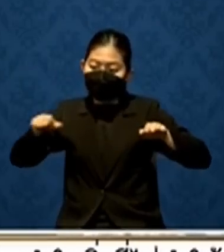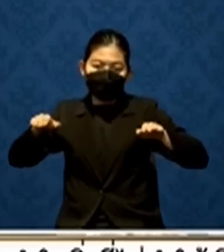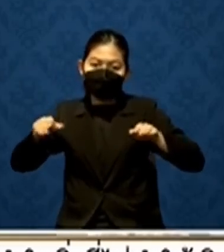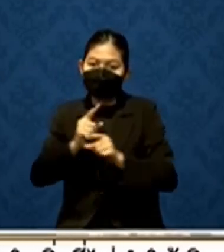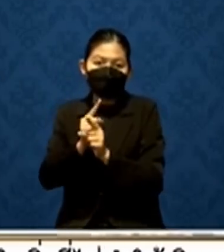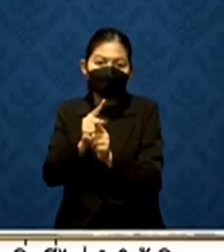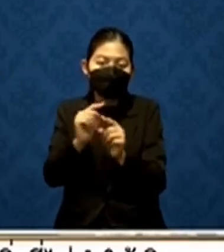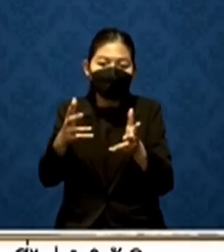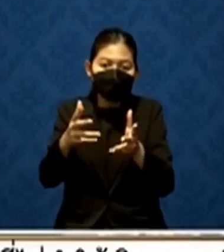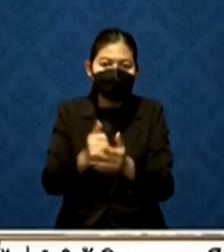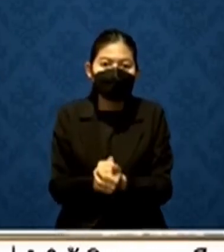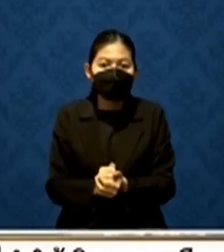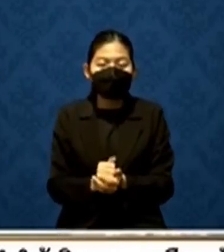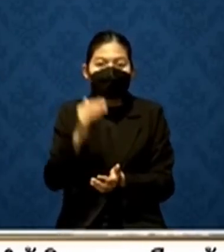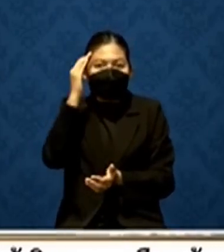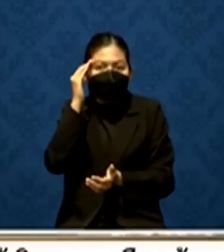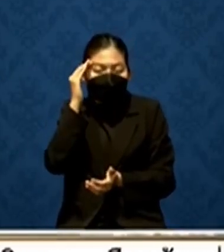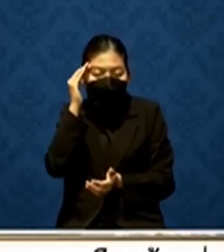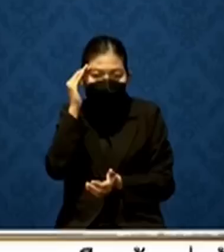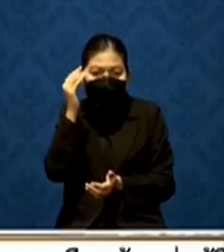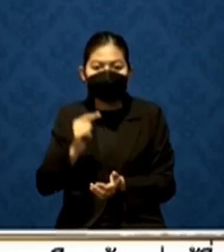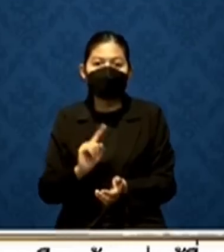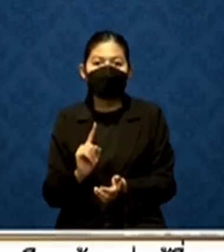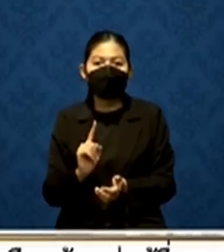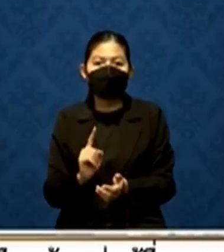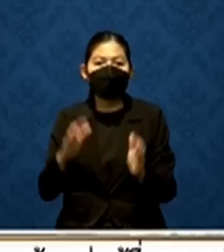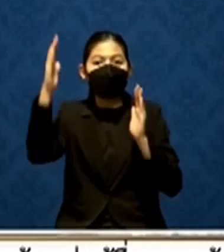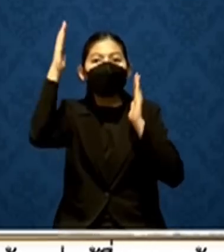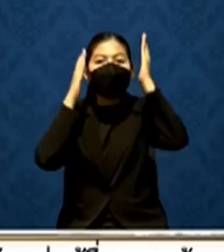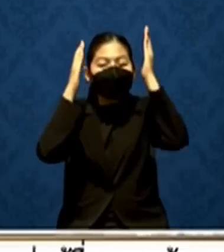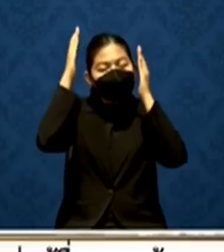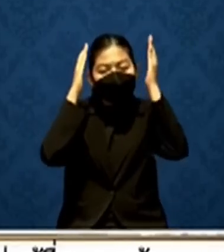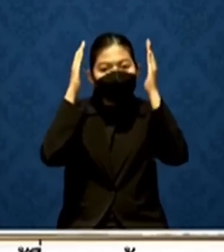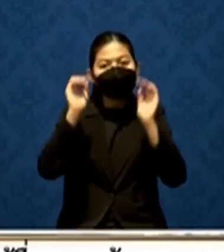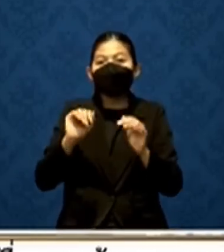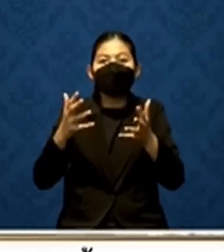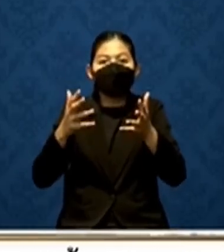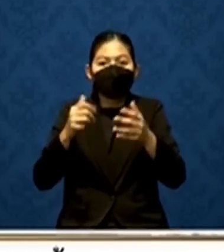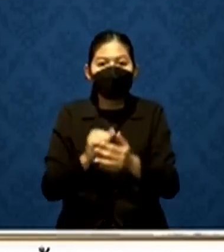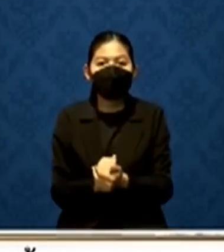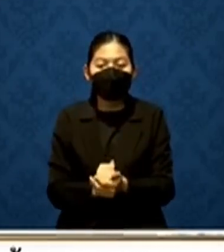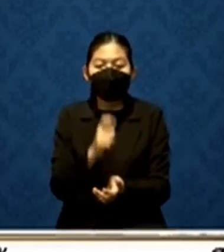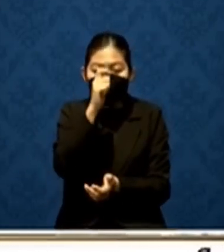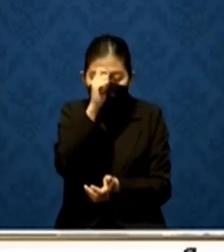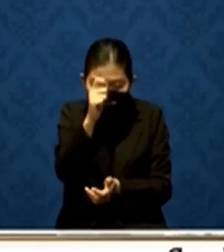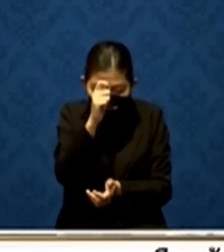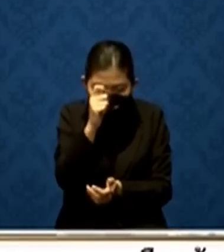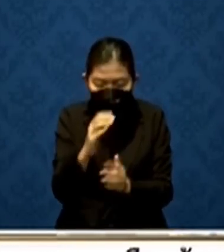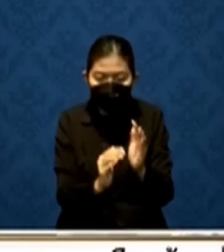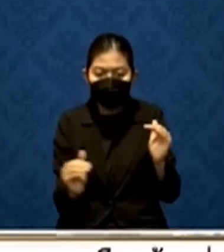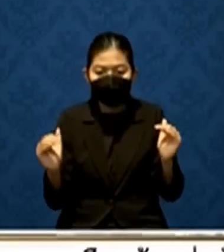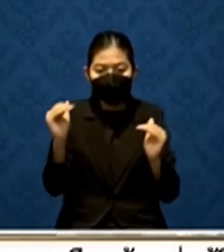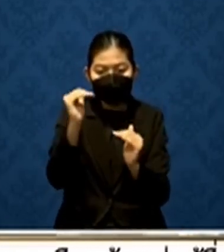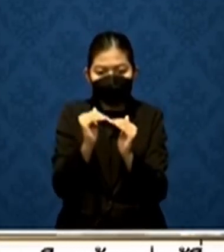ขาดจิตสำนึกในความเป็นประชาธิปไตยรายการเคารพซึ่งสิทธิเสรีภาพของ